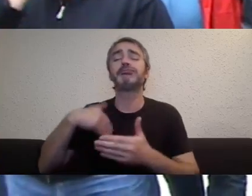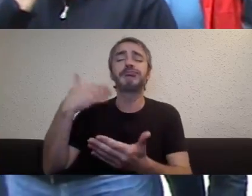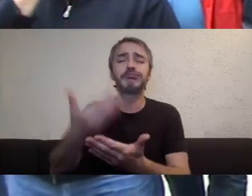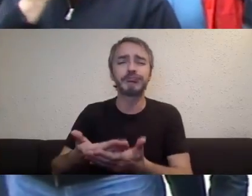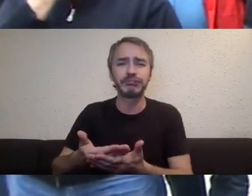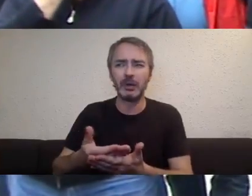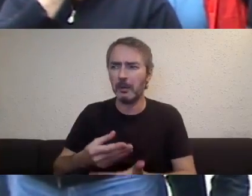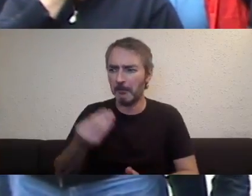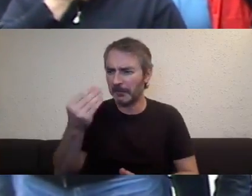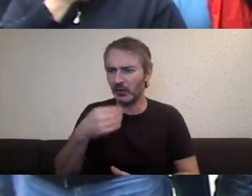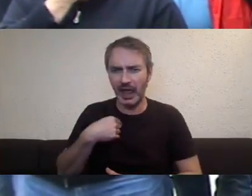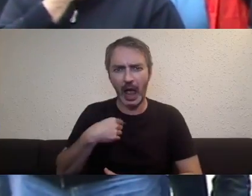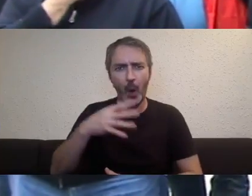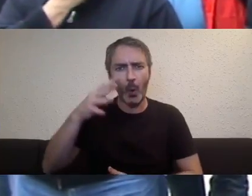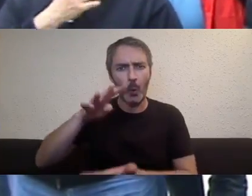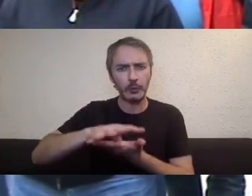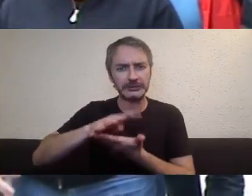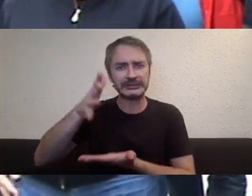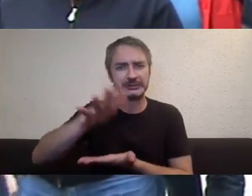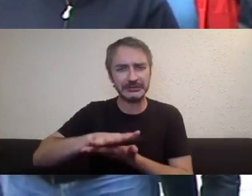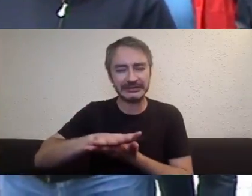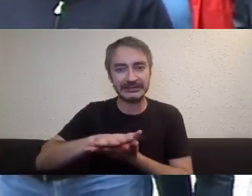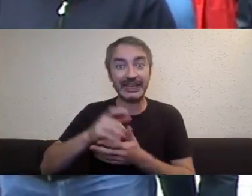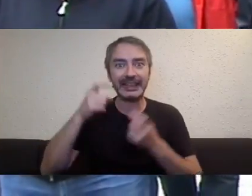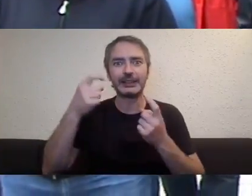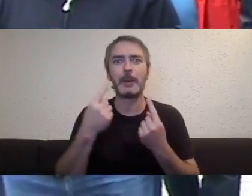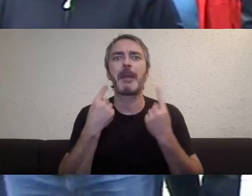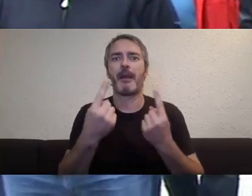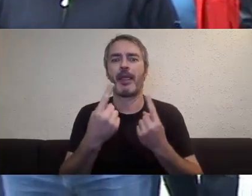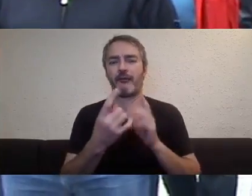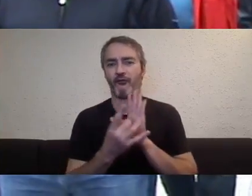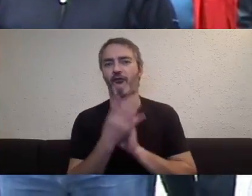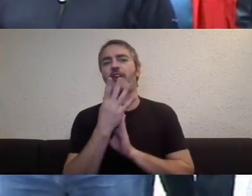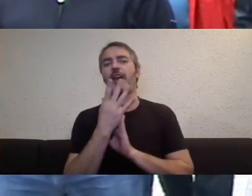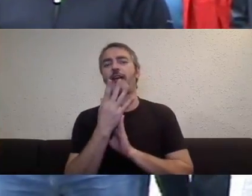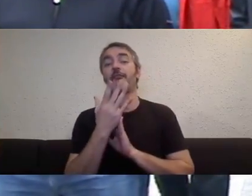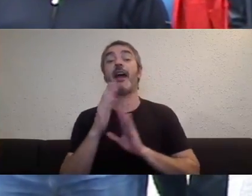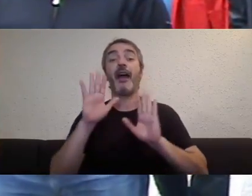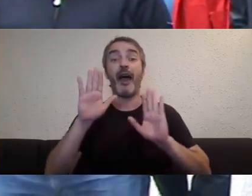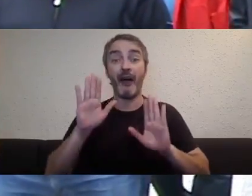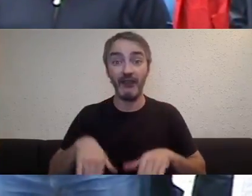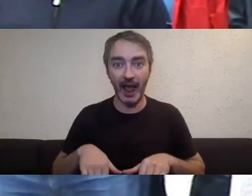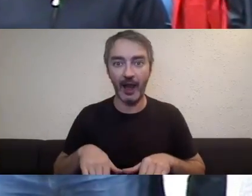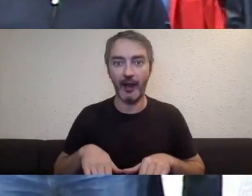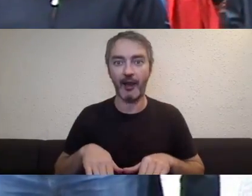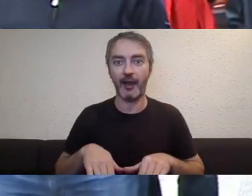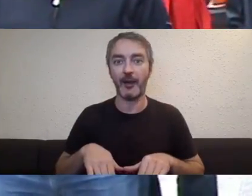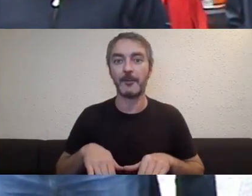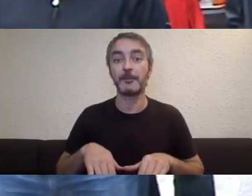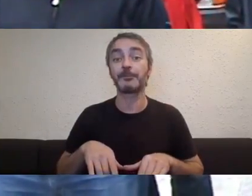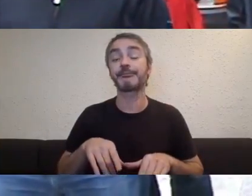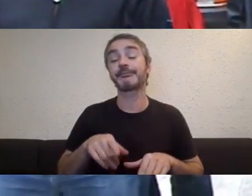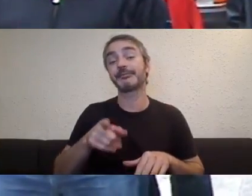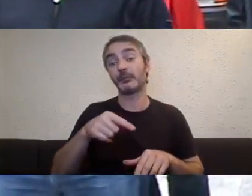portàvem 4 o 5 mesos, vam tenir un primer intent de desallotjament, que finalment van, a través d'un recurs vam